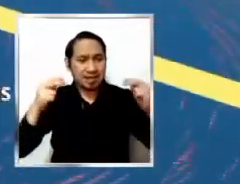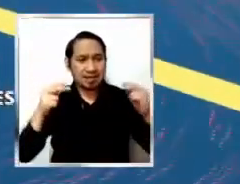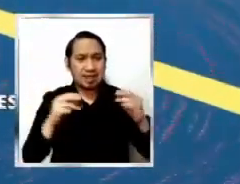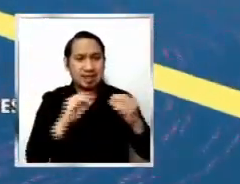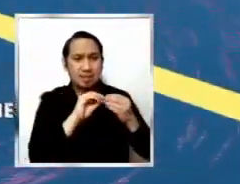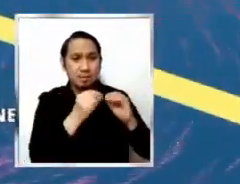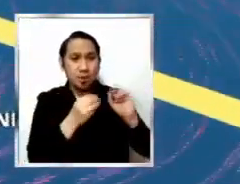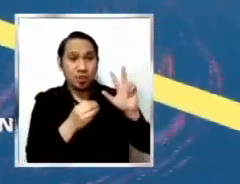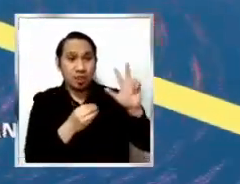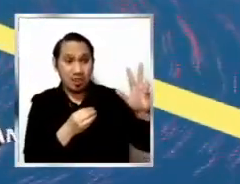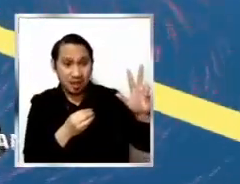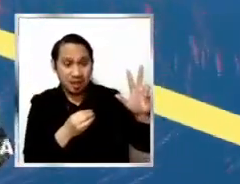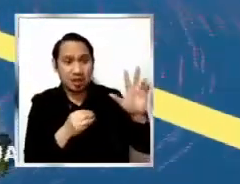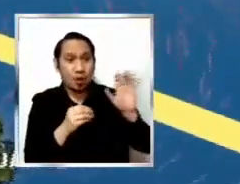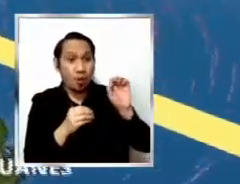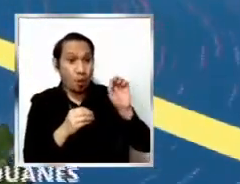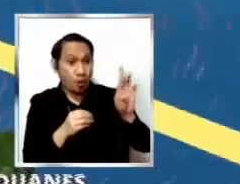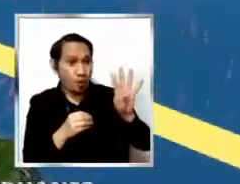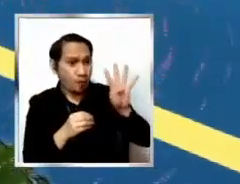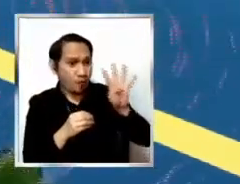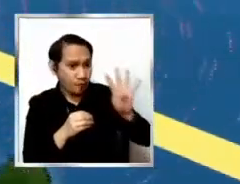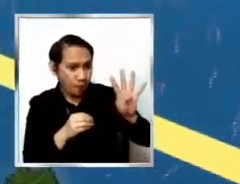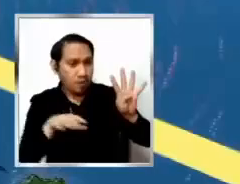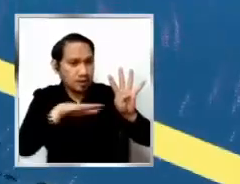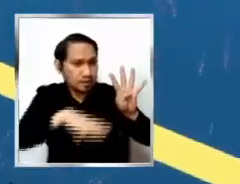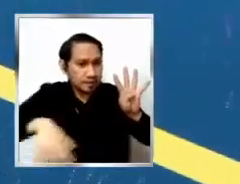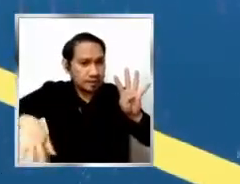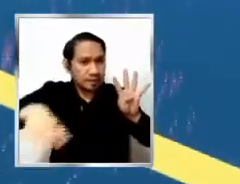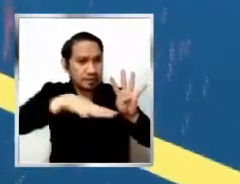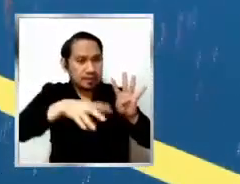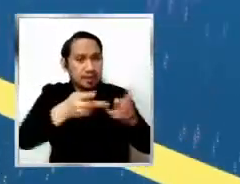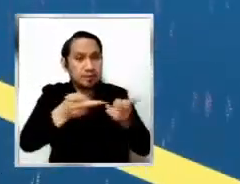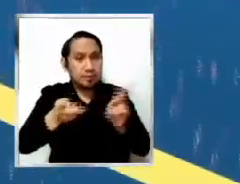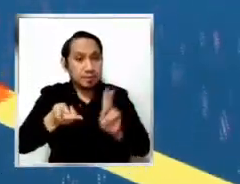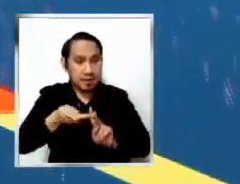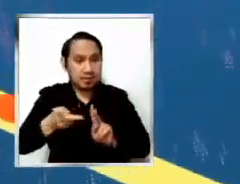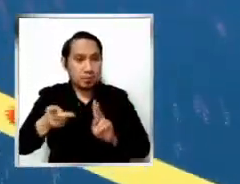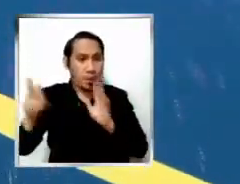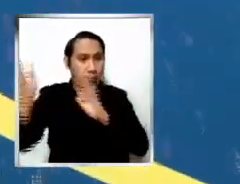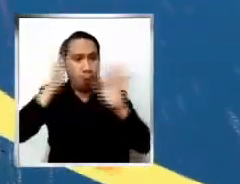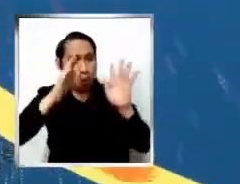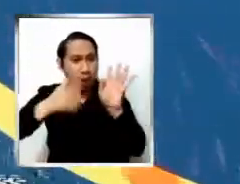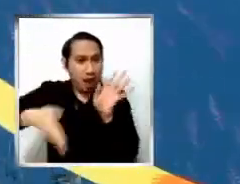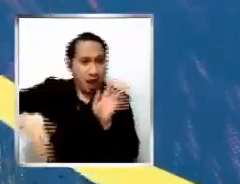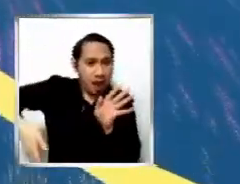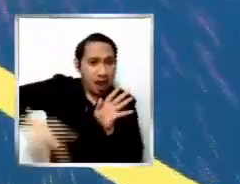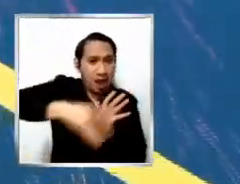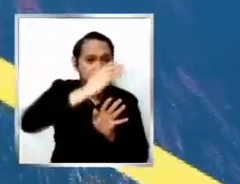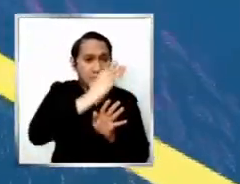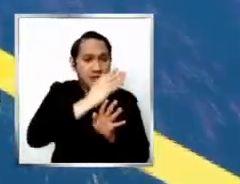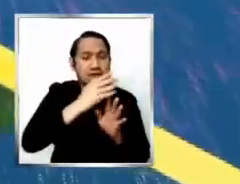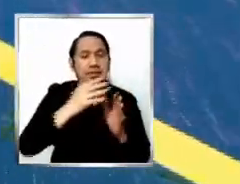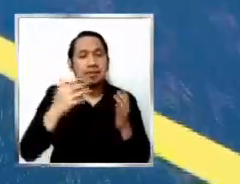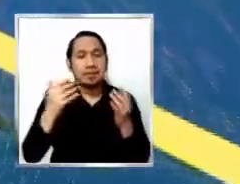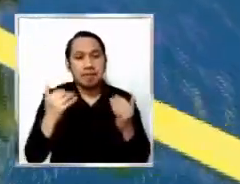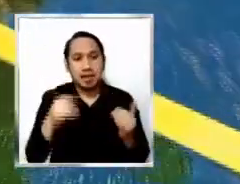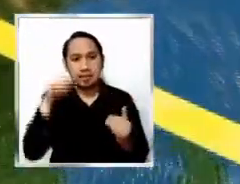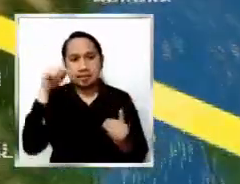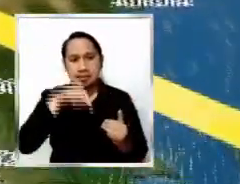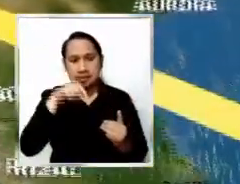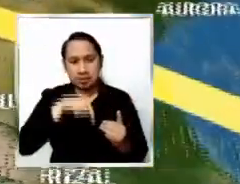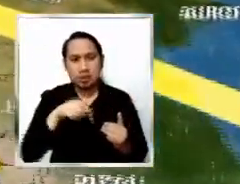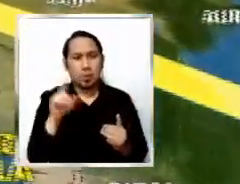signal number 4 sa mga lugar na daraanan ng Bagyong Roli. Itinuturing na nga itong isang